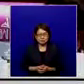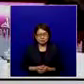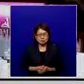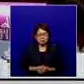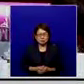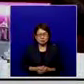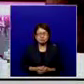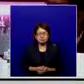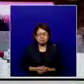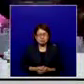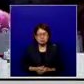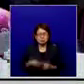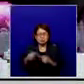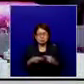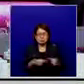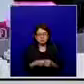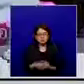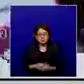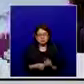ต่อเลยครับ